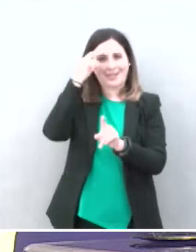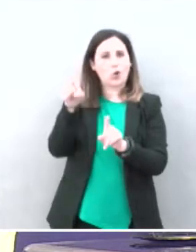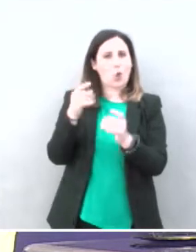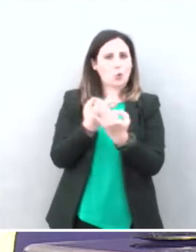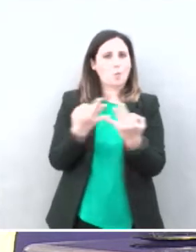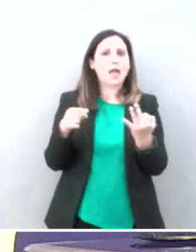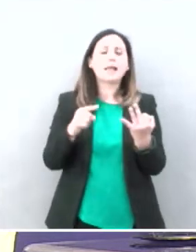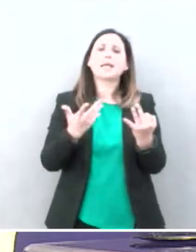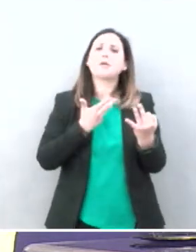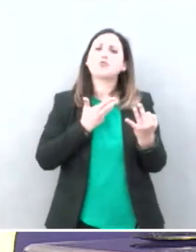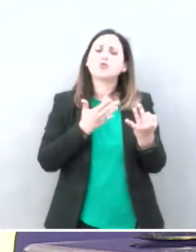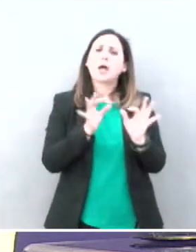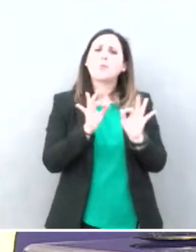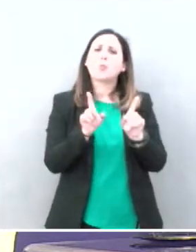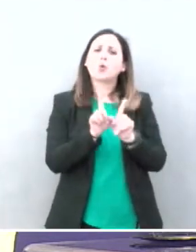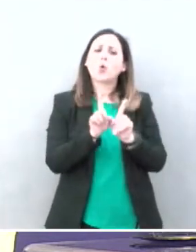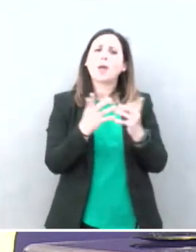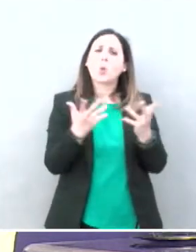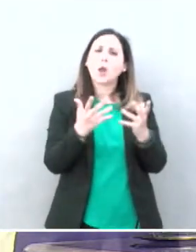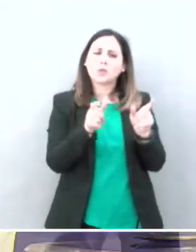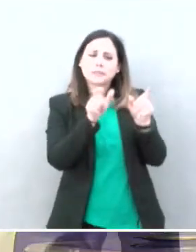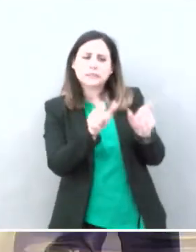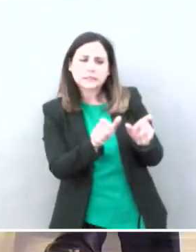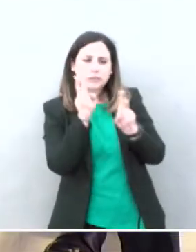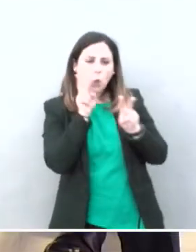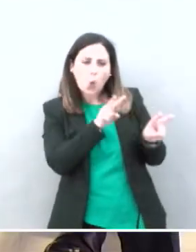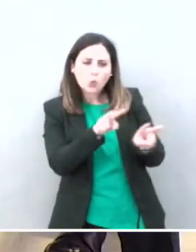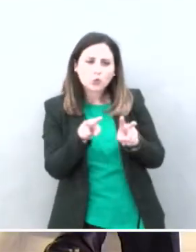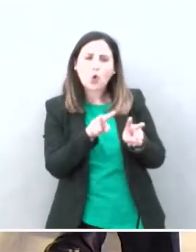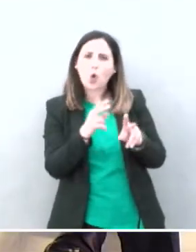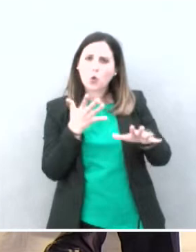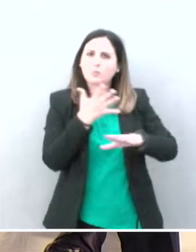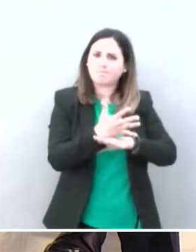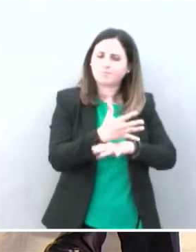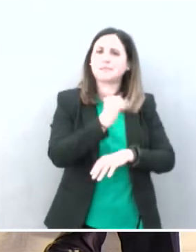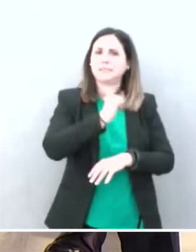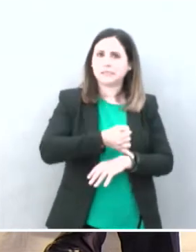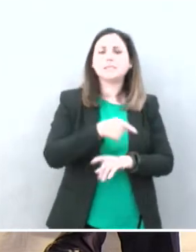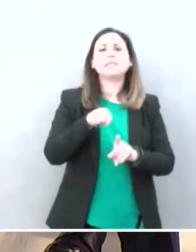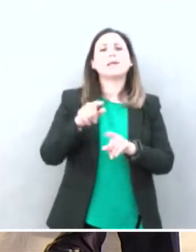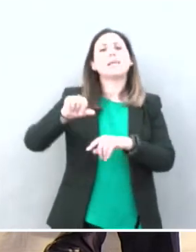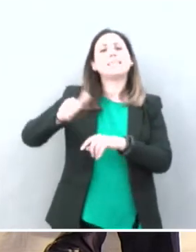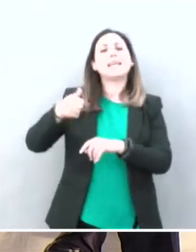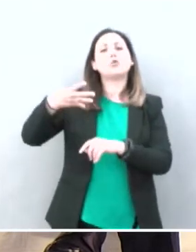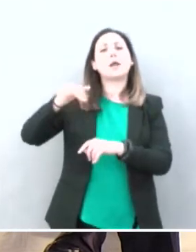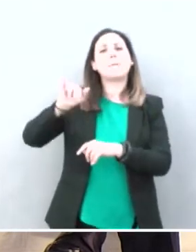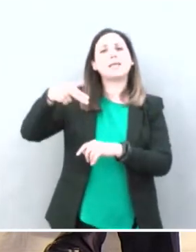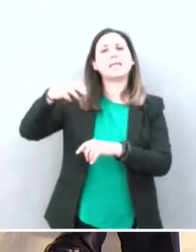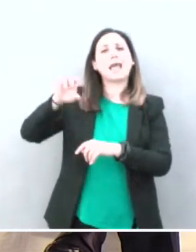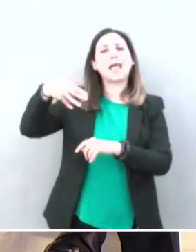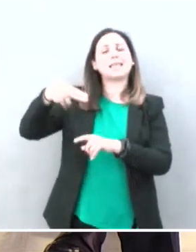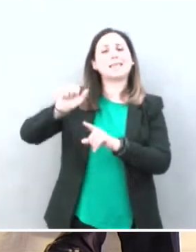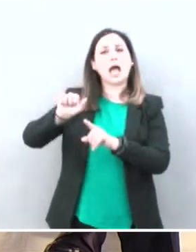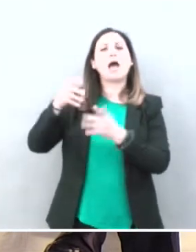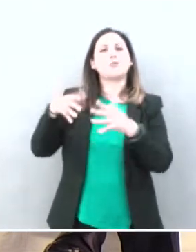dimensione di carattere, se vogliamo, repressivo. Qui, direttore Minenna, in chiave evolutiva, quella che era l'agenzia